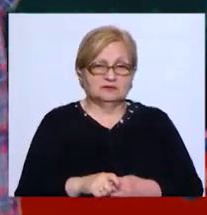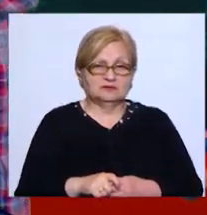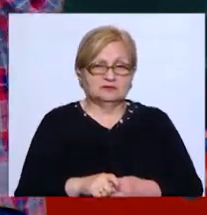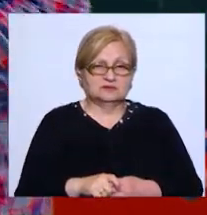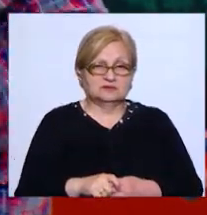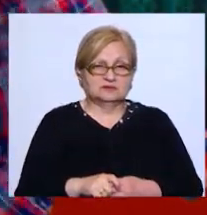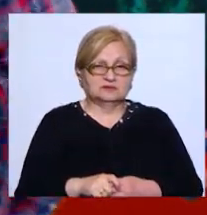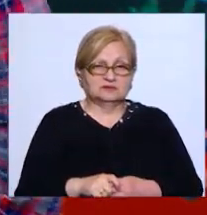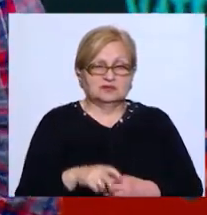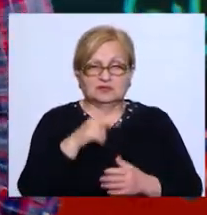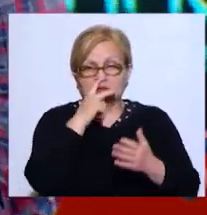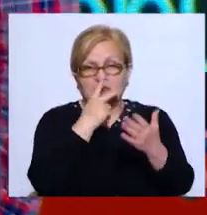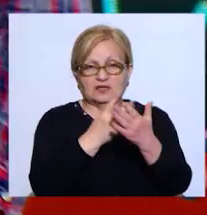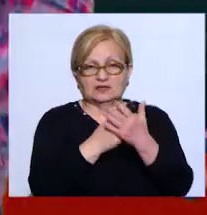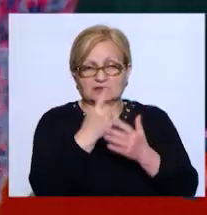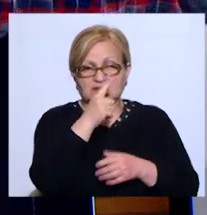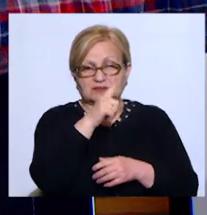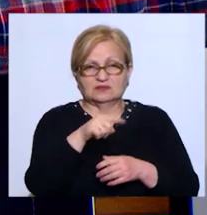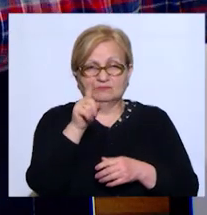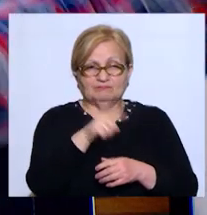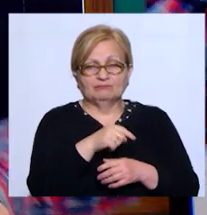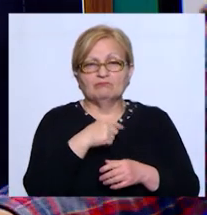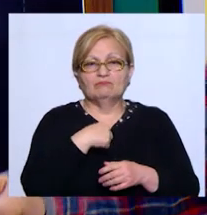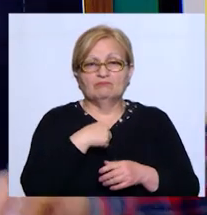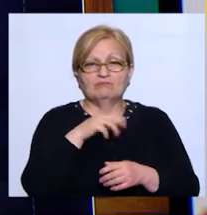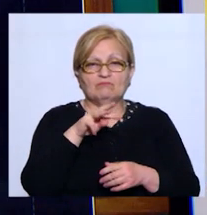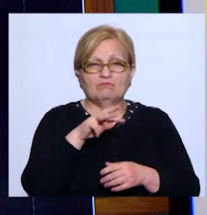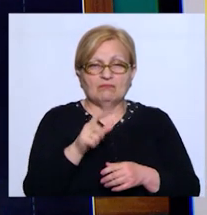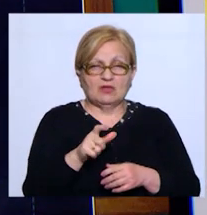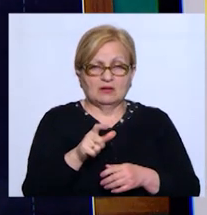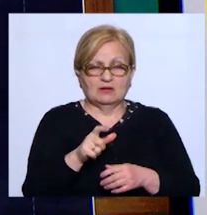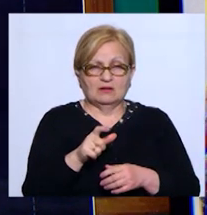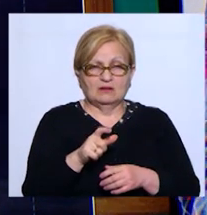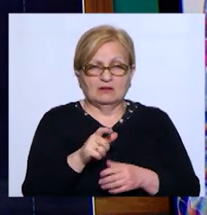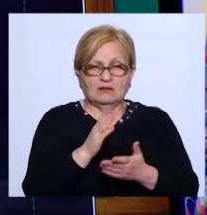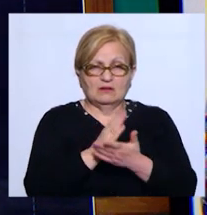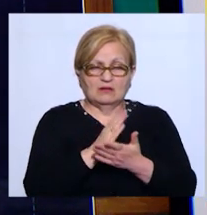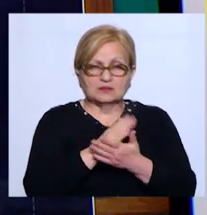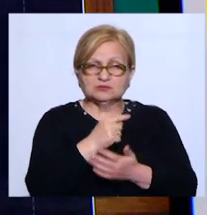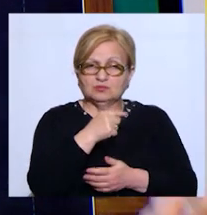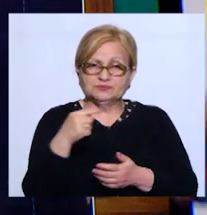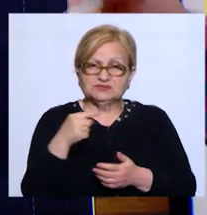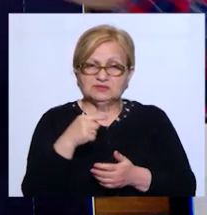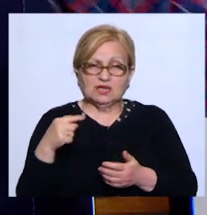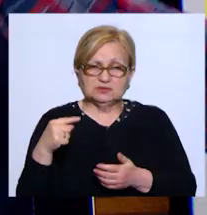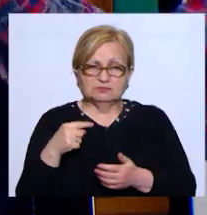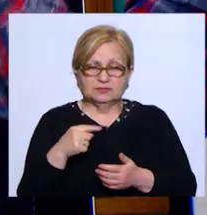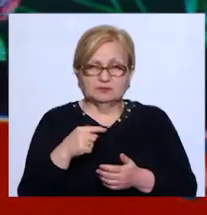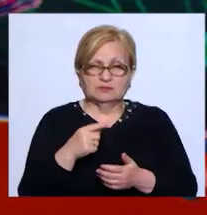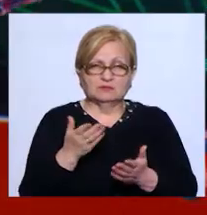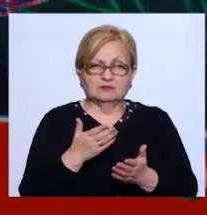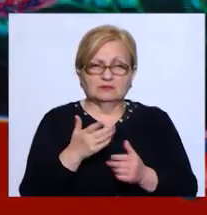ახლა ხედავთ თქვენ იქ მე გადავხაზე სიტყვა მე. იმიტომ რომ არსებობს ისეთი წილადები,